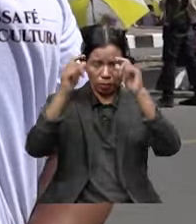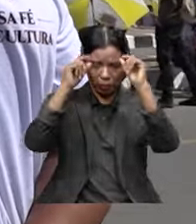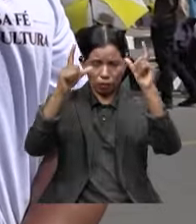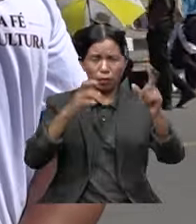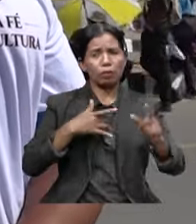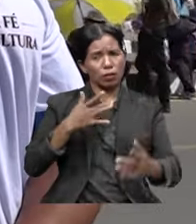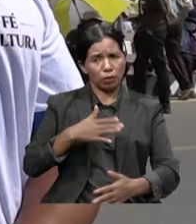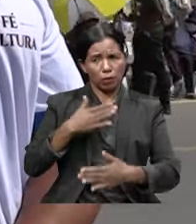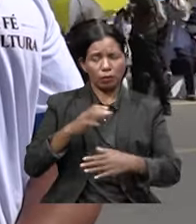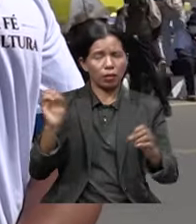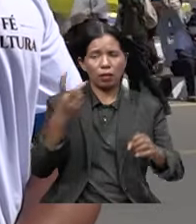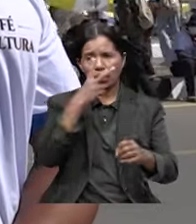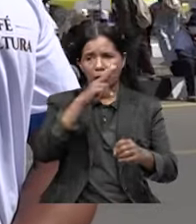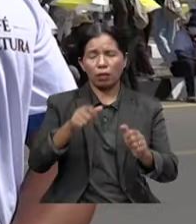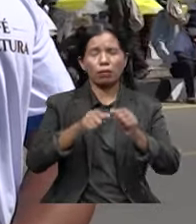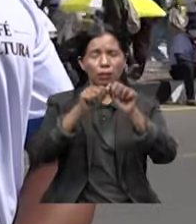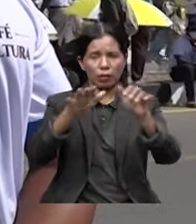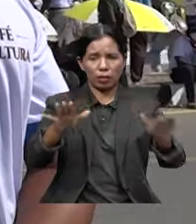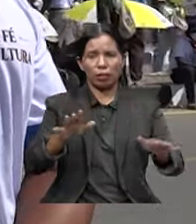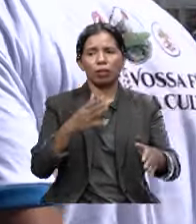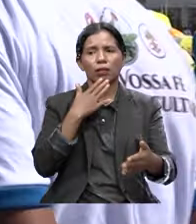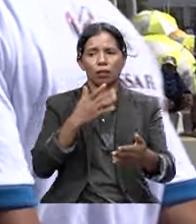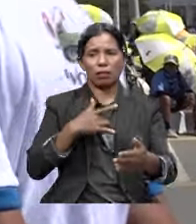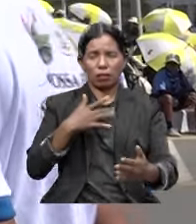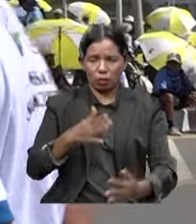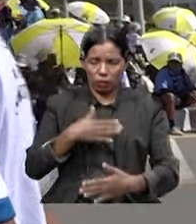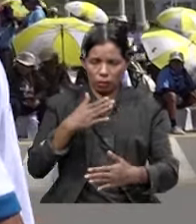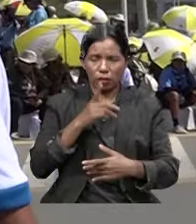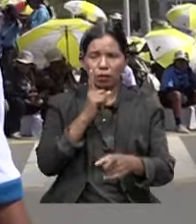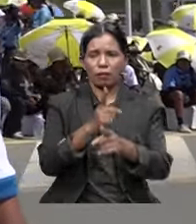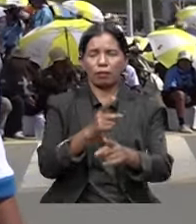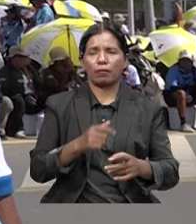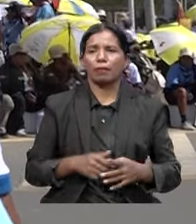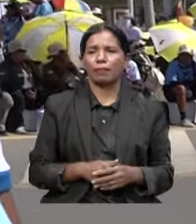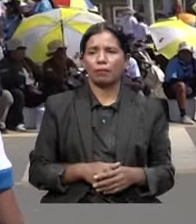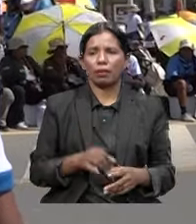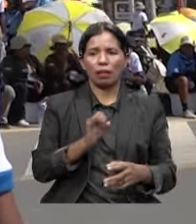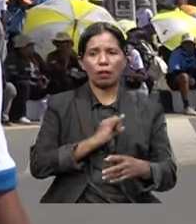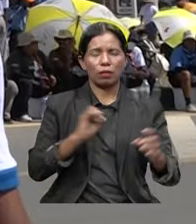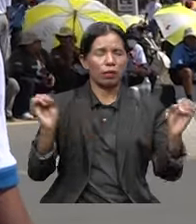teves mas que la harem be fo ben san dokos senti contente ba hau